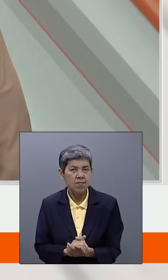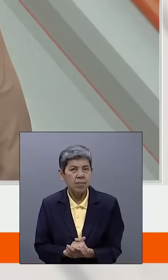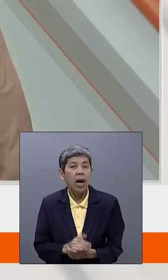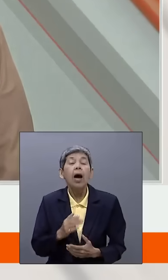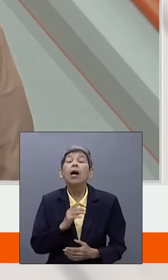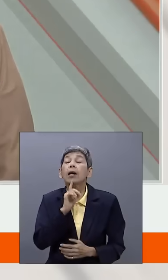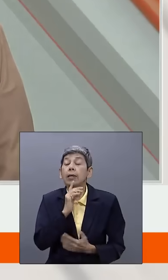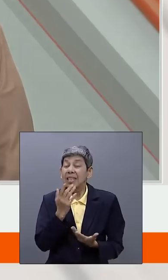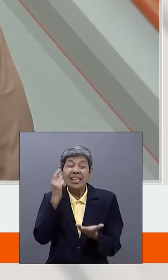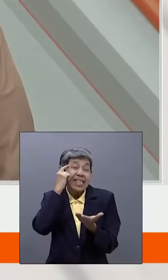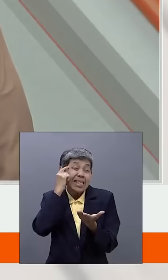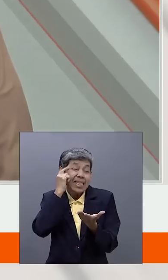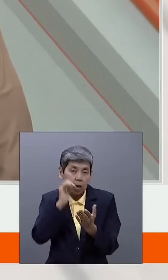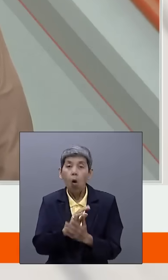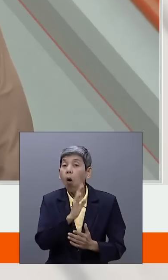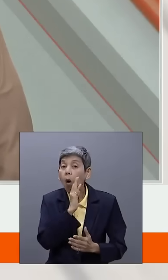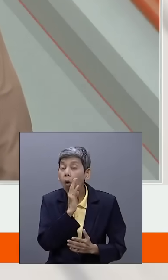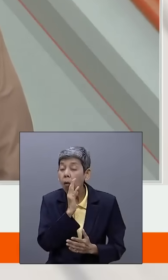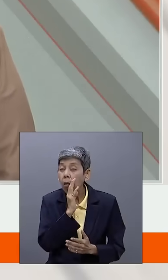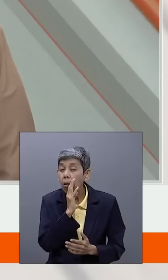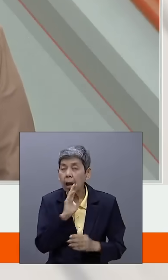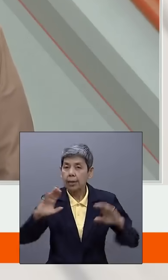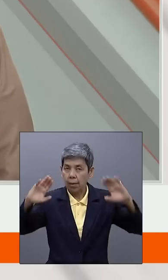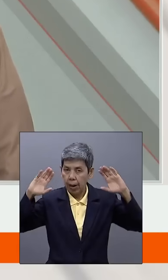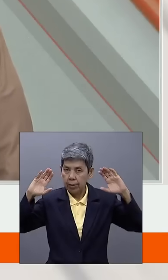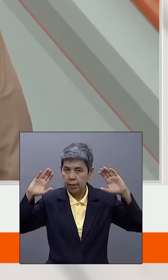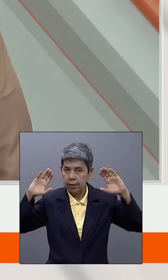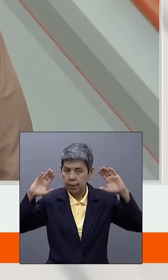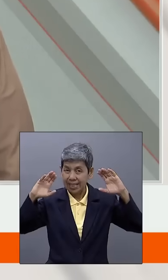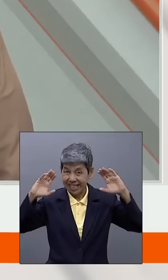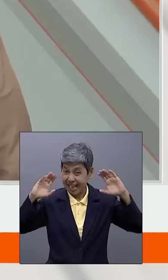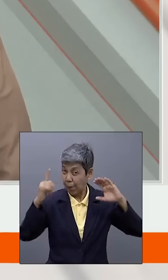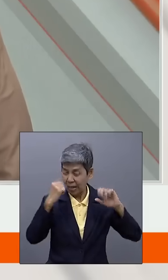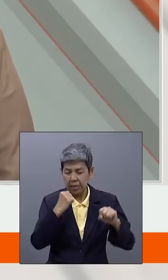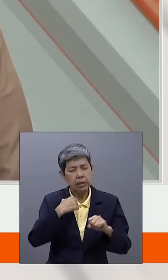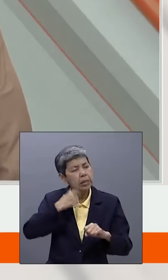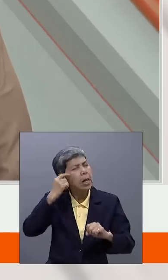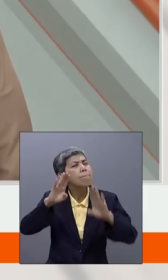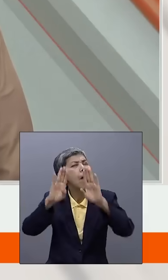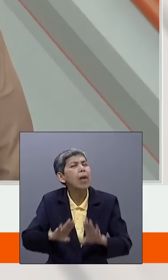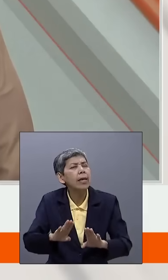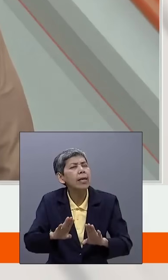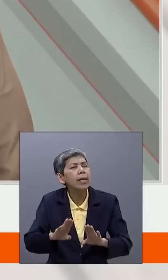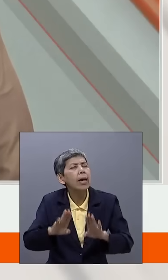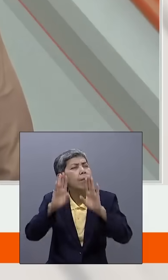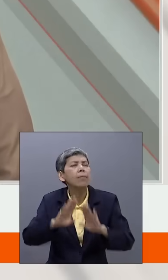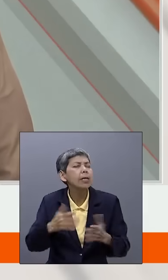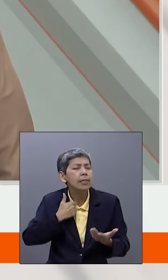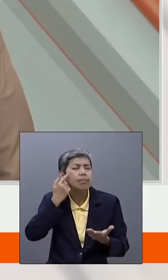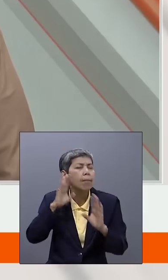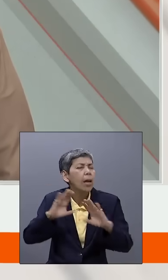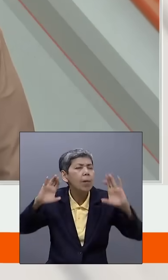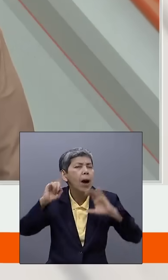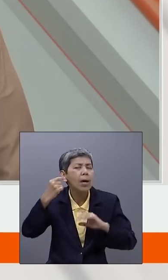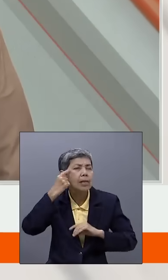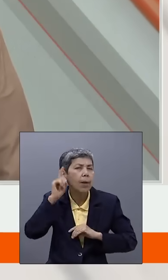คิดของคุณสุริยสายภาพของรัฐบาลใหม่ที่ควรจะได้ขึ้นมาแล้วเนี่ยหน้าตาจะเป็นยังไงบ้างคะ